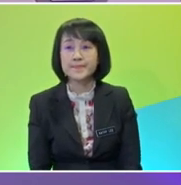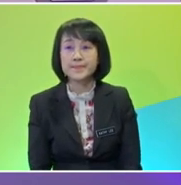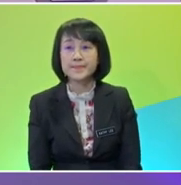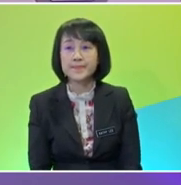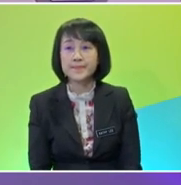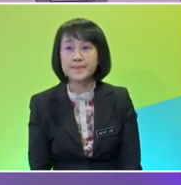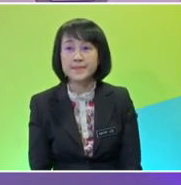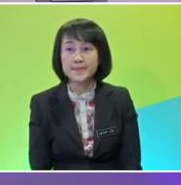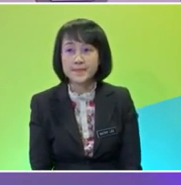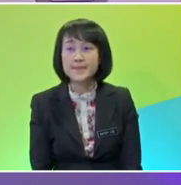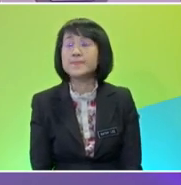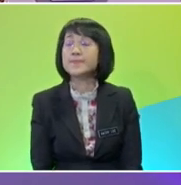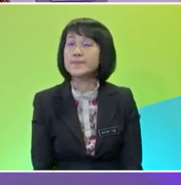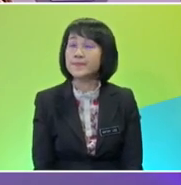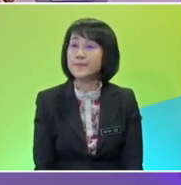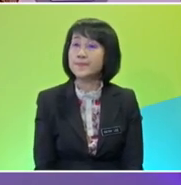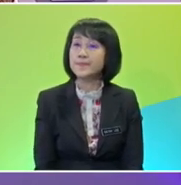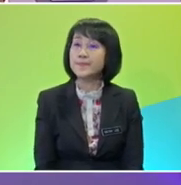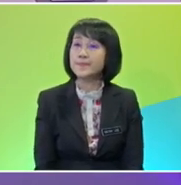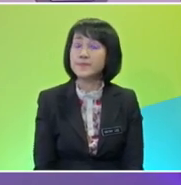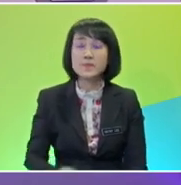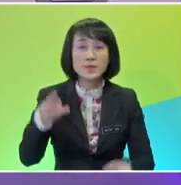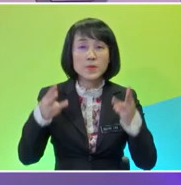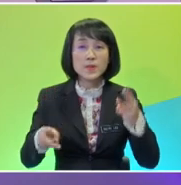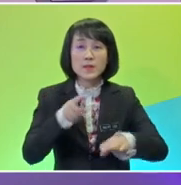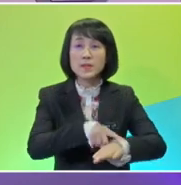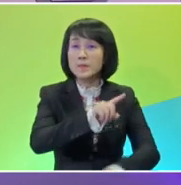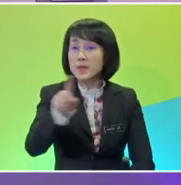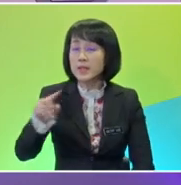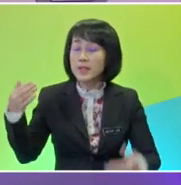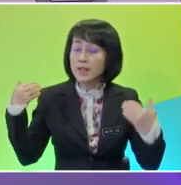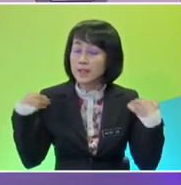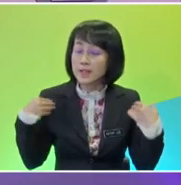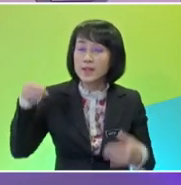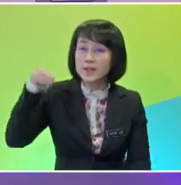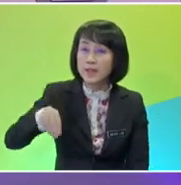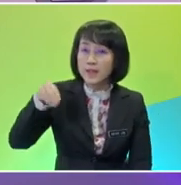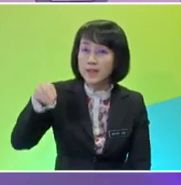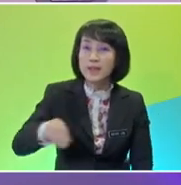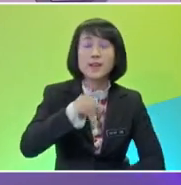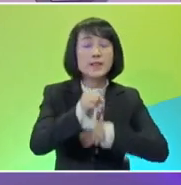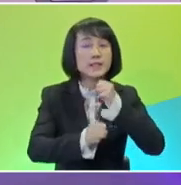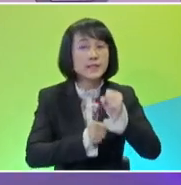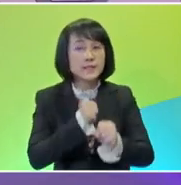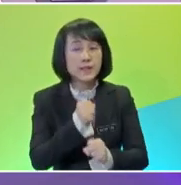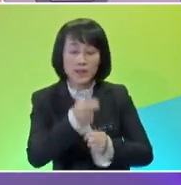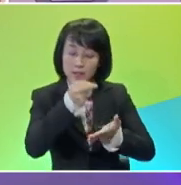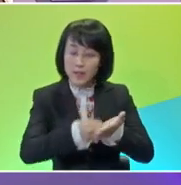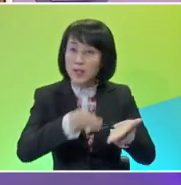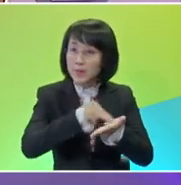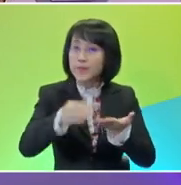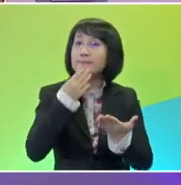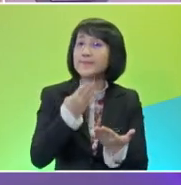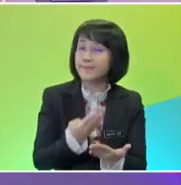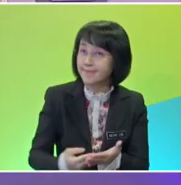menunjukkan asal jadi walau di mana kita berada kita tanamkan sifat nilai murni yang baik